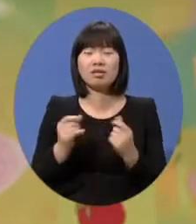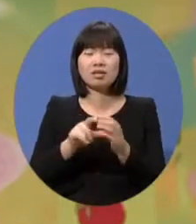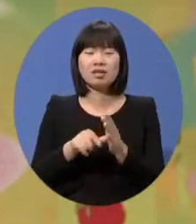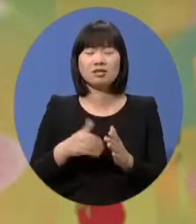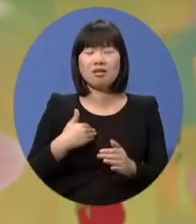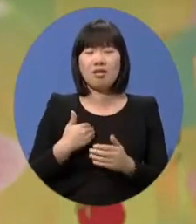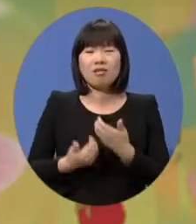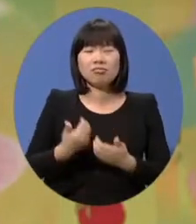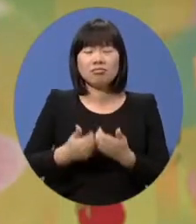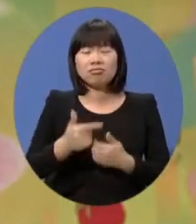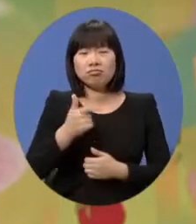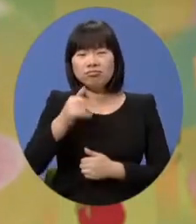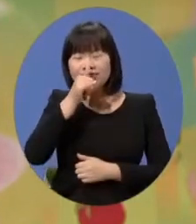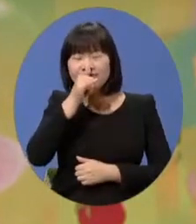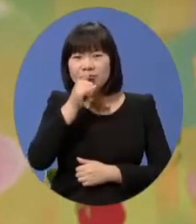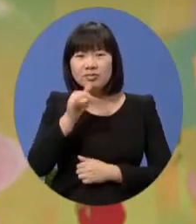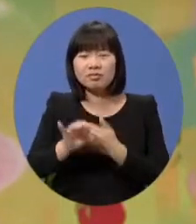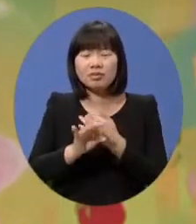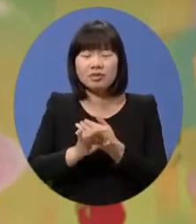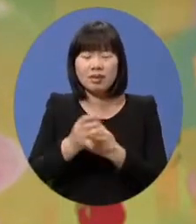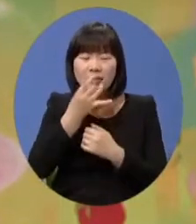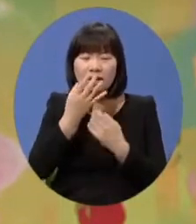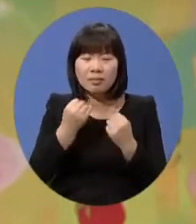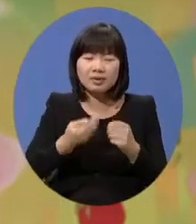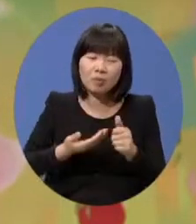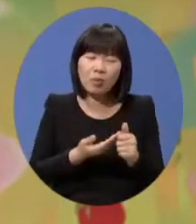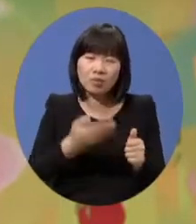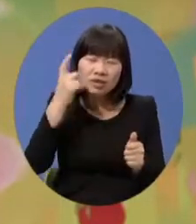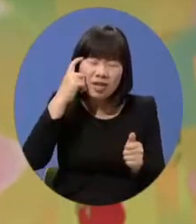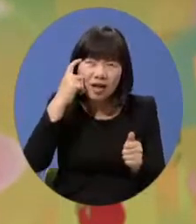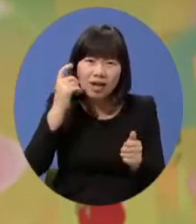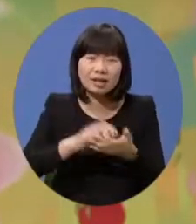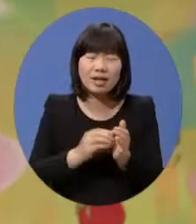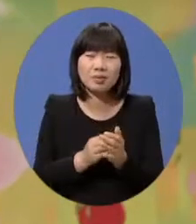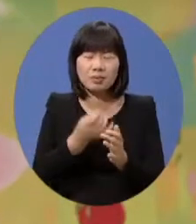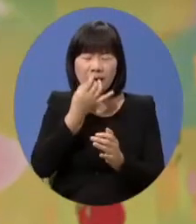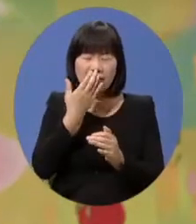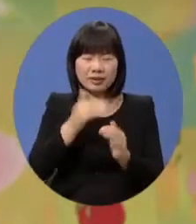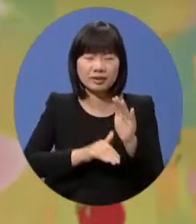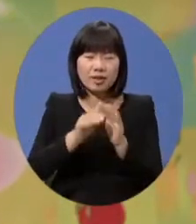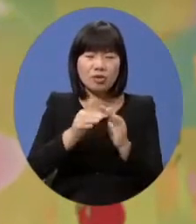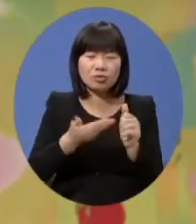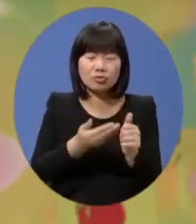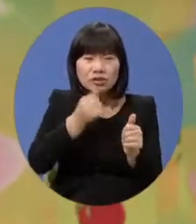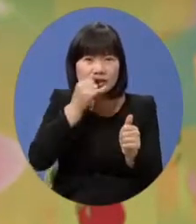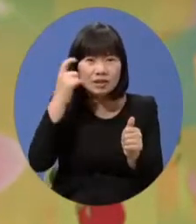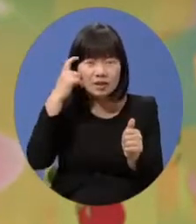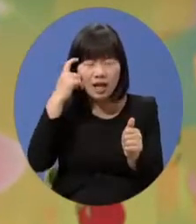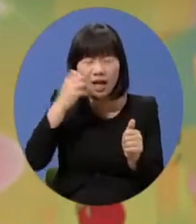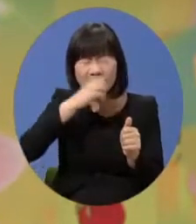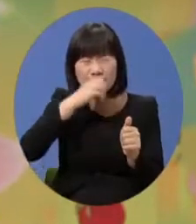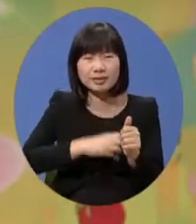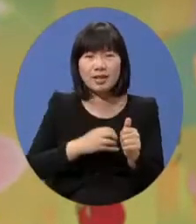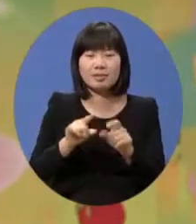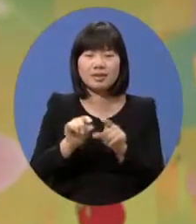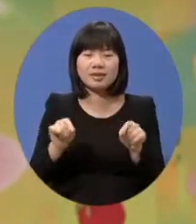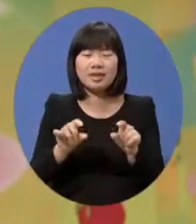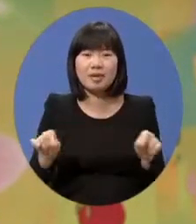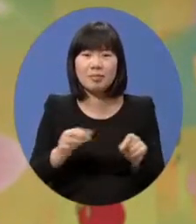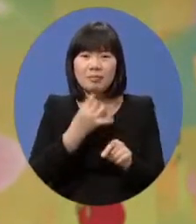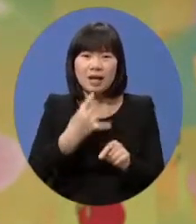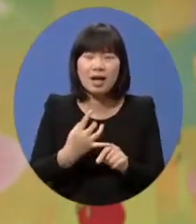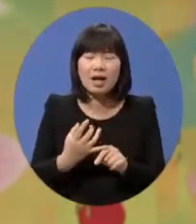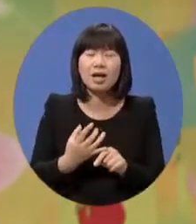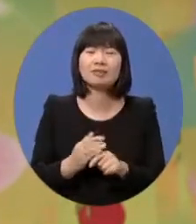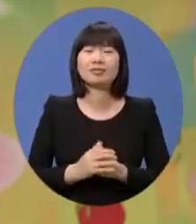제가 굉장히 갈등이 생기는 게 그럼 밥이라도 많이 먹일까? 그 양을 밥으로 채울까? 아니면 그러면 그냥 반찬을 밥을 그냥